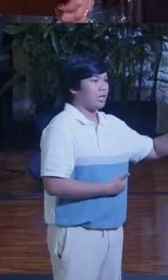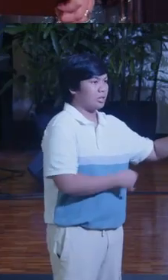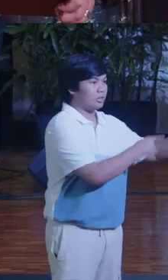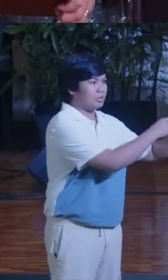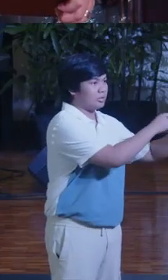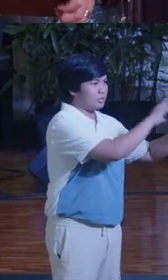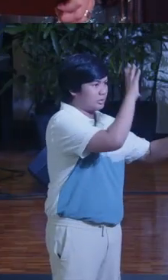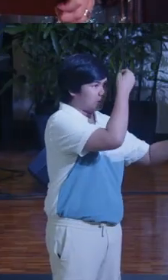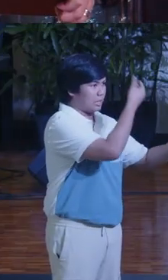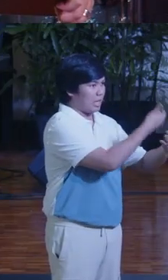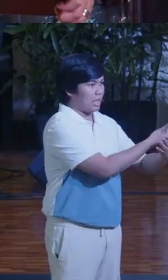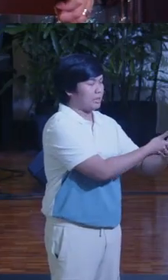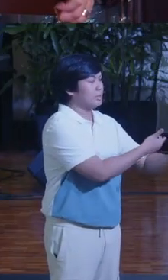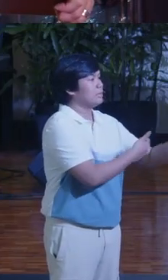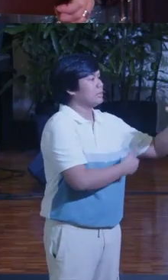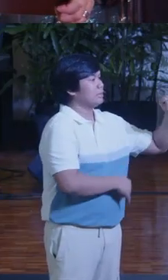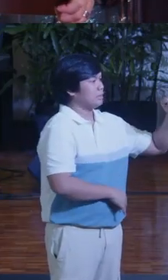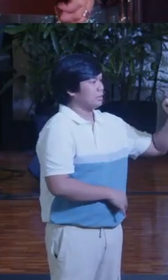Genesis 16,